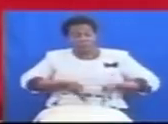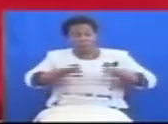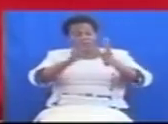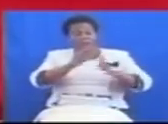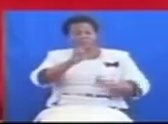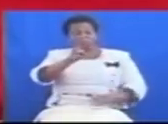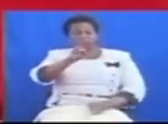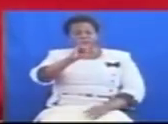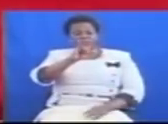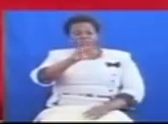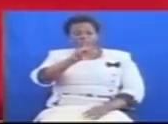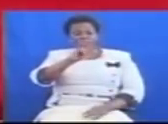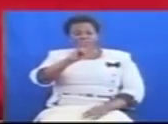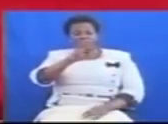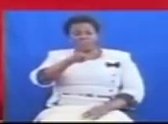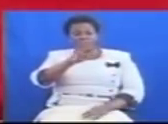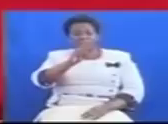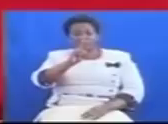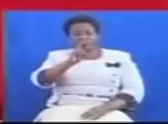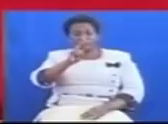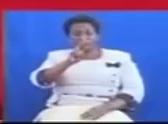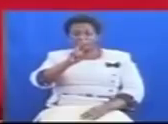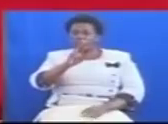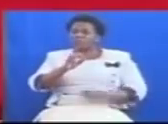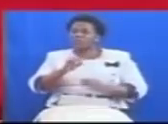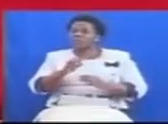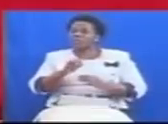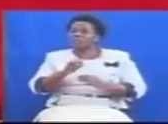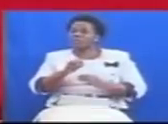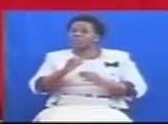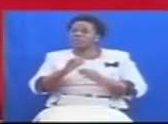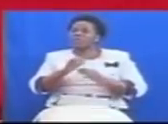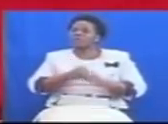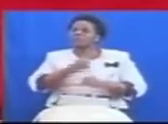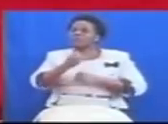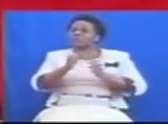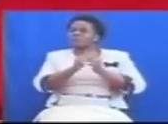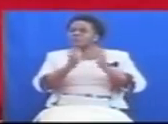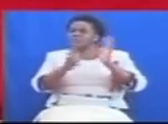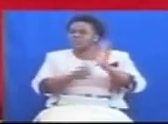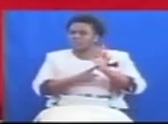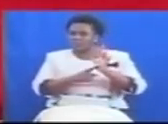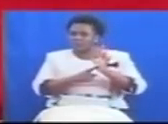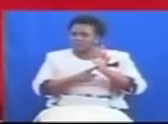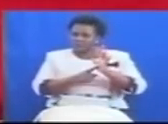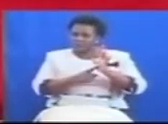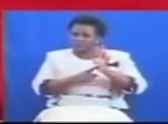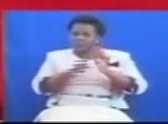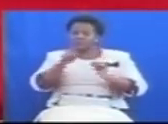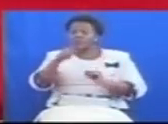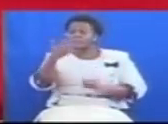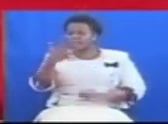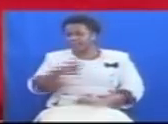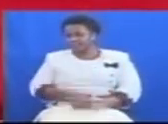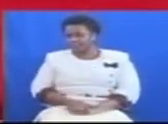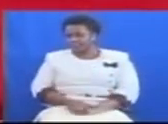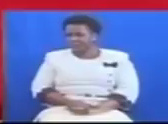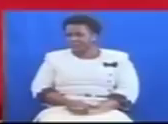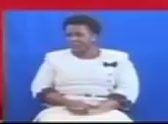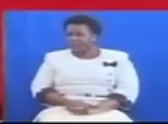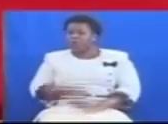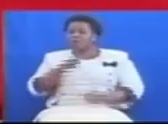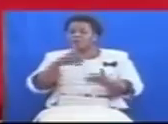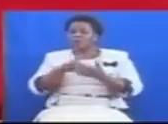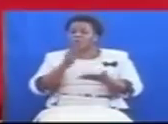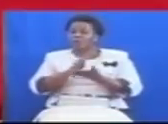yenye urefu wa kilomita 18.65. Barabara hii inaanzia kijiji cha Vikindo hadi Vianzini na kitongoji cha Sangatini Mkuranga,